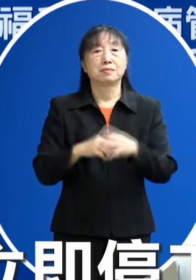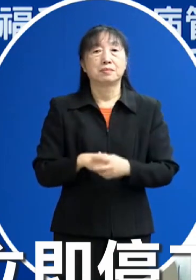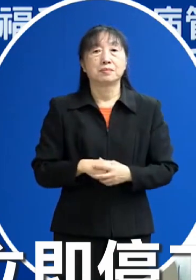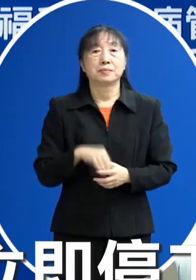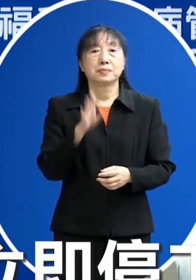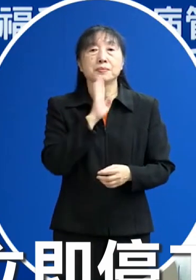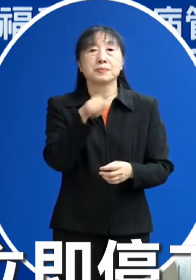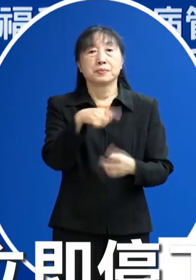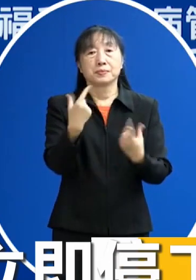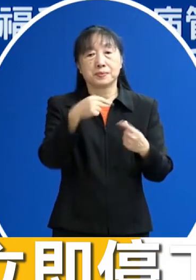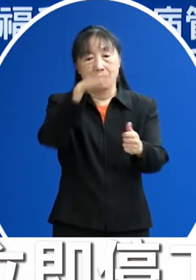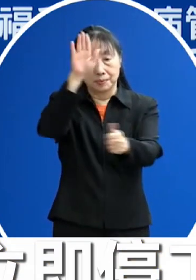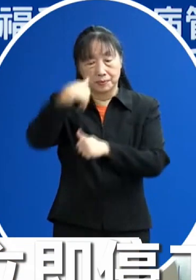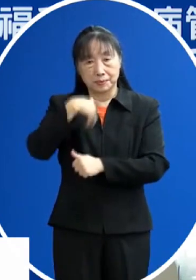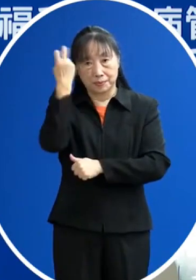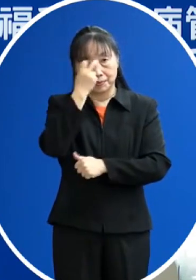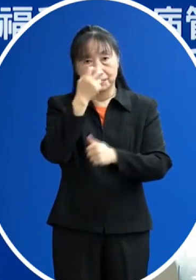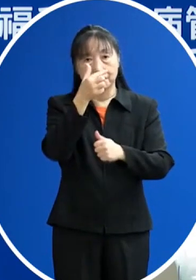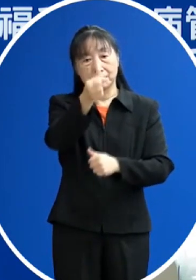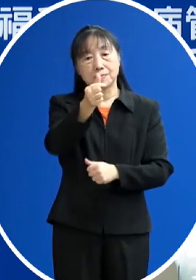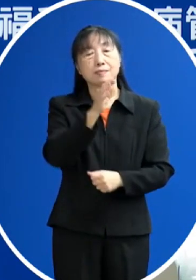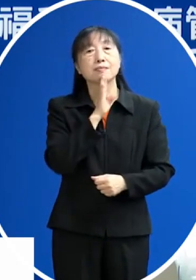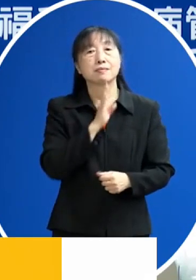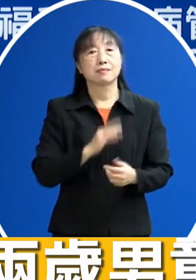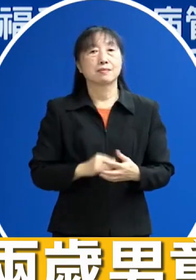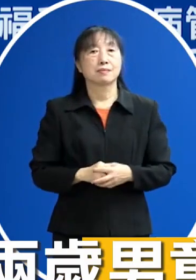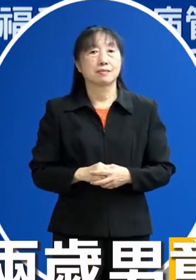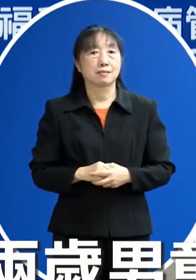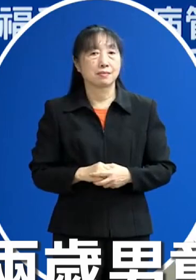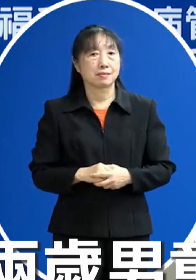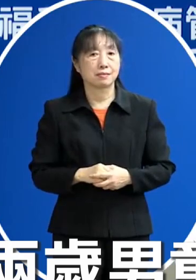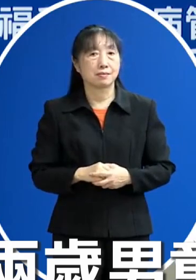是被哈采了确诊。